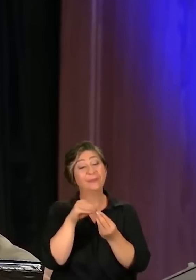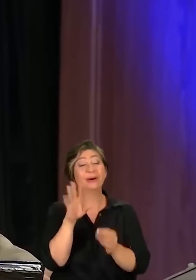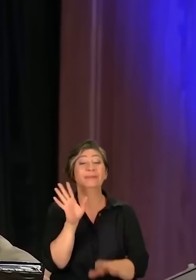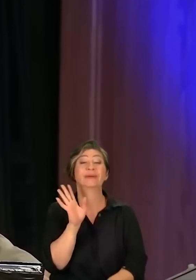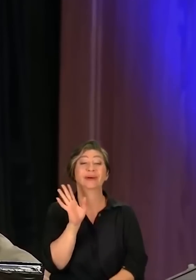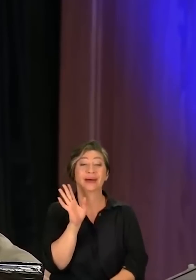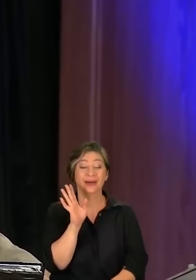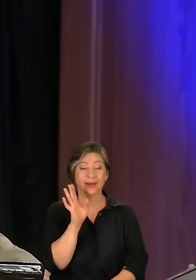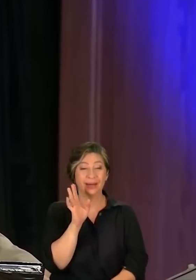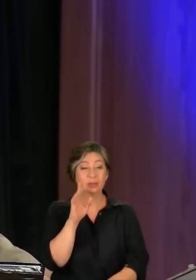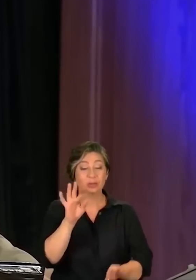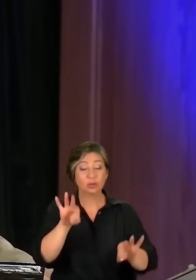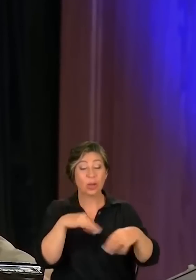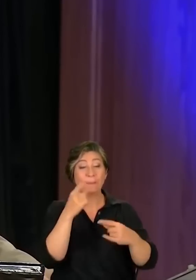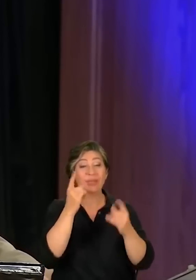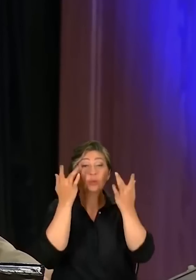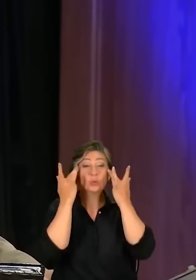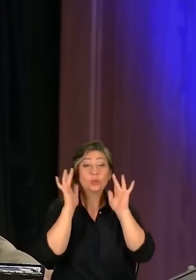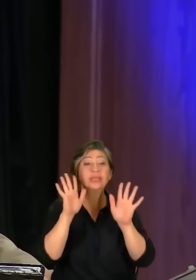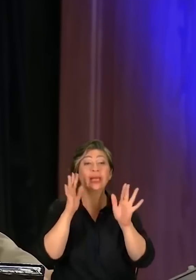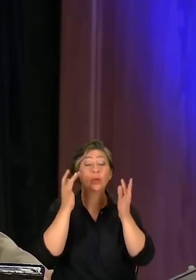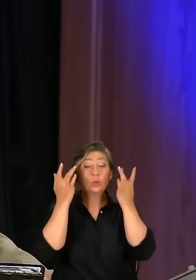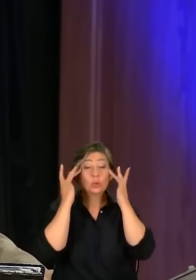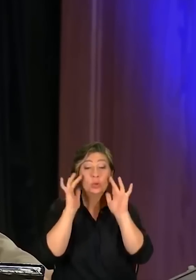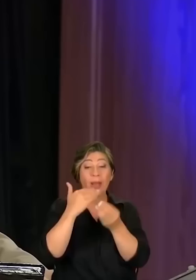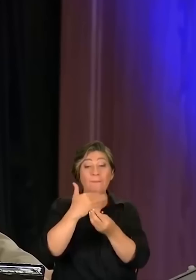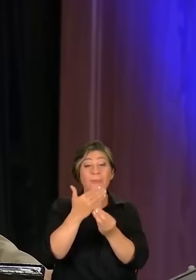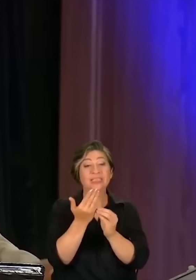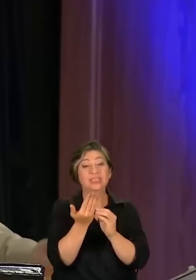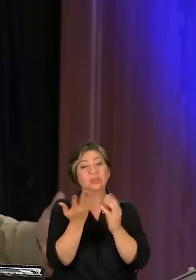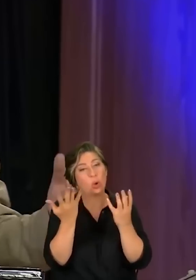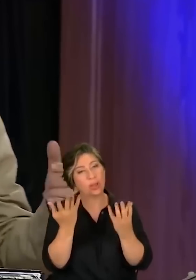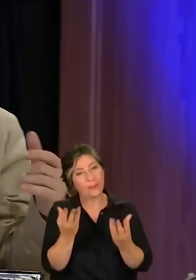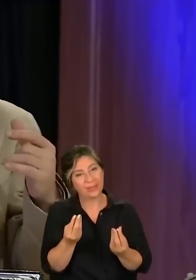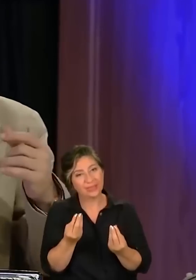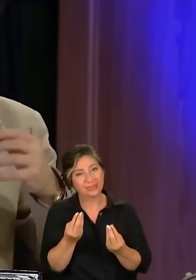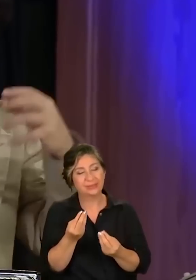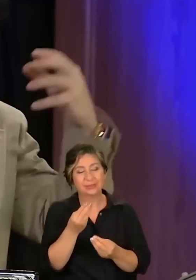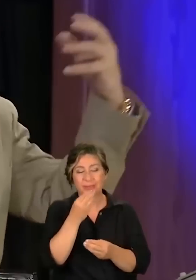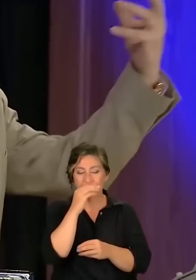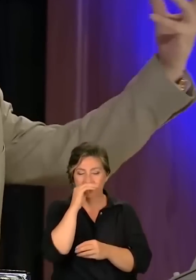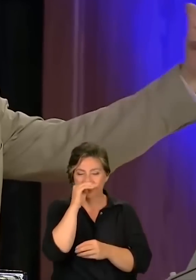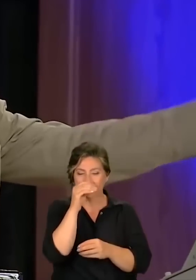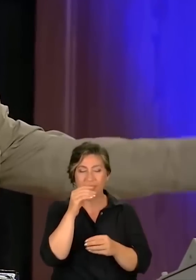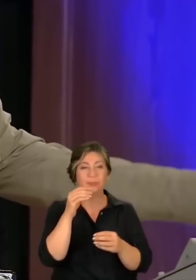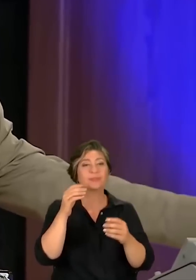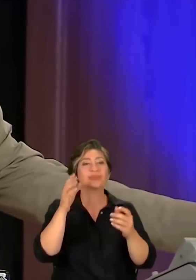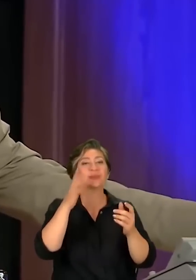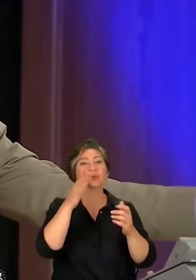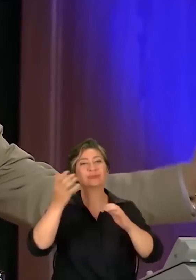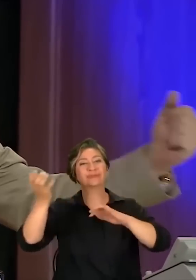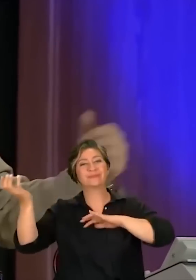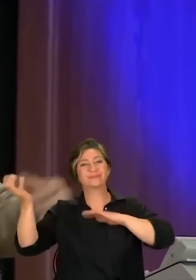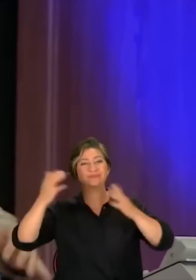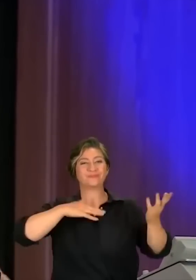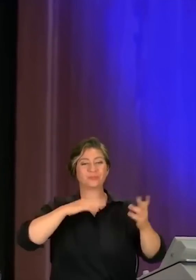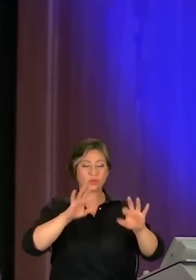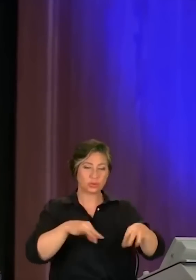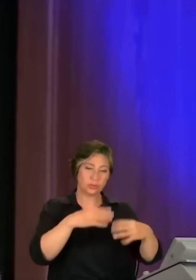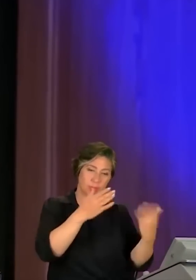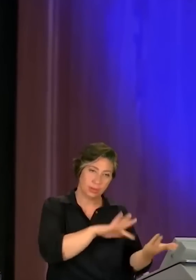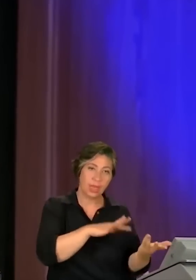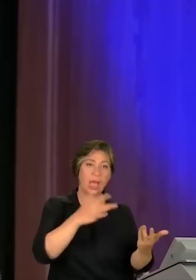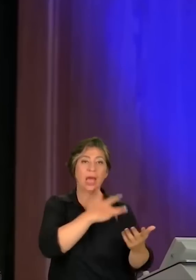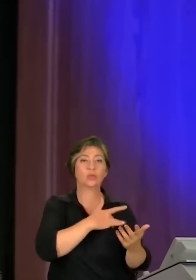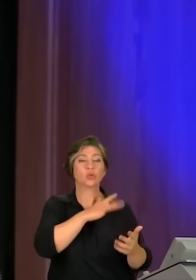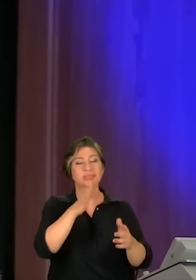Atmayalım. Çorap bir kültür değildir. Kültürlerin parçası olabilir. Yani efendim işte Kafkaslar'da giyilen çoraplar şöyledir. Biz